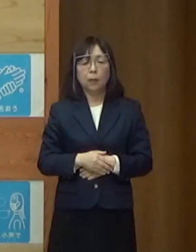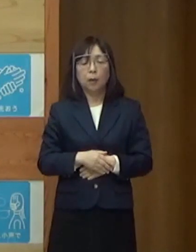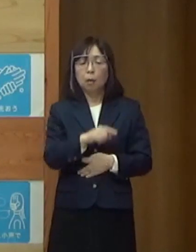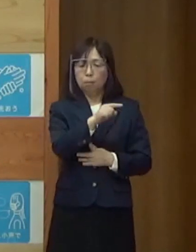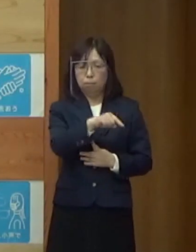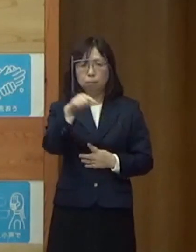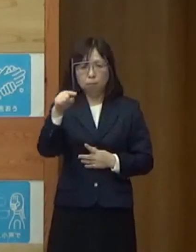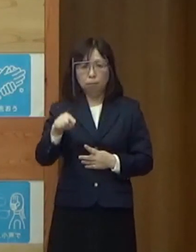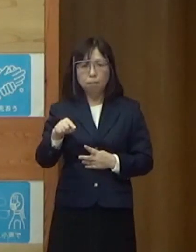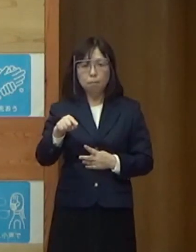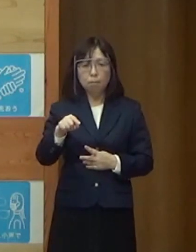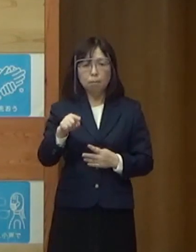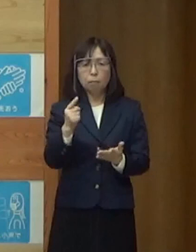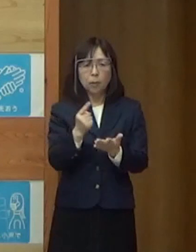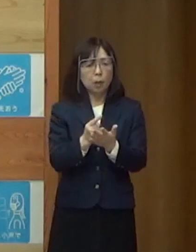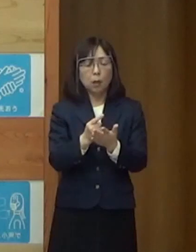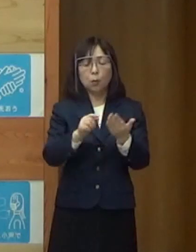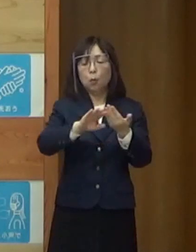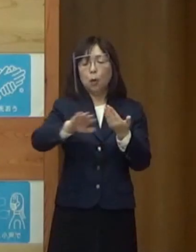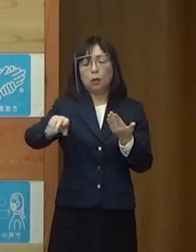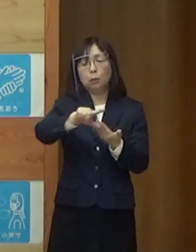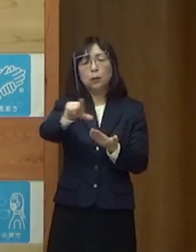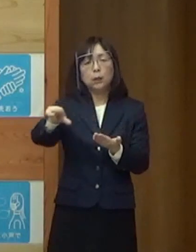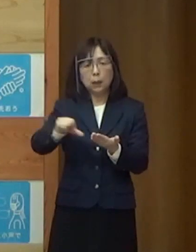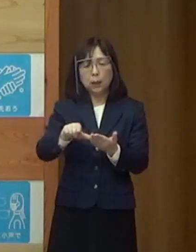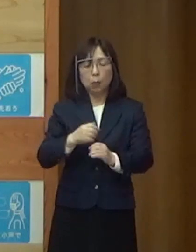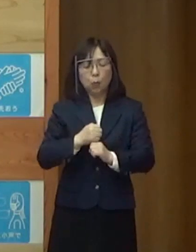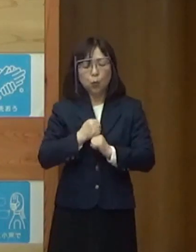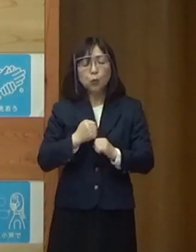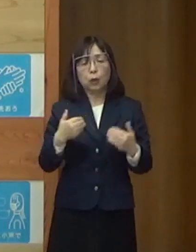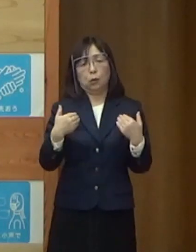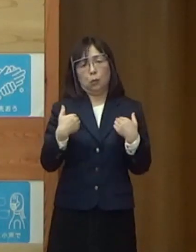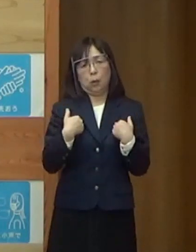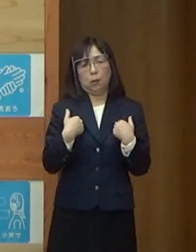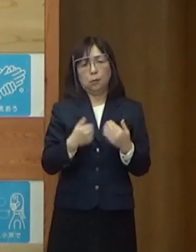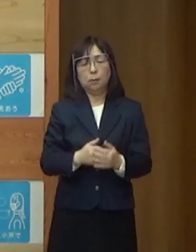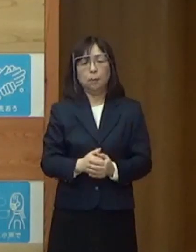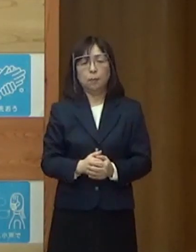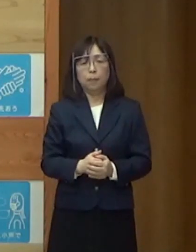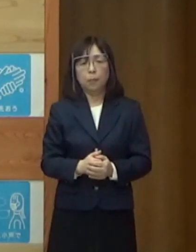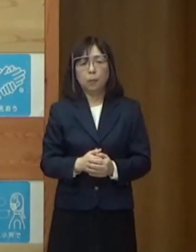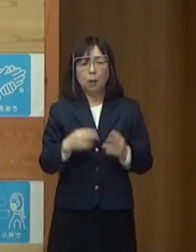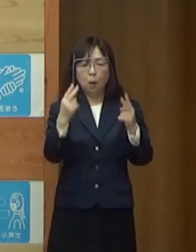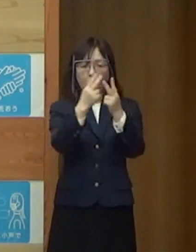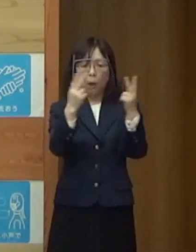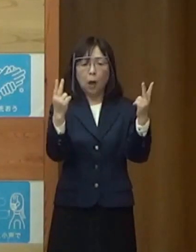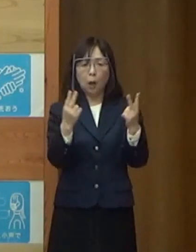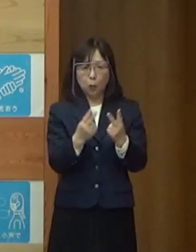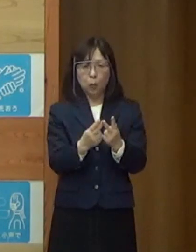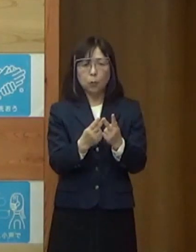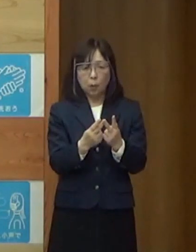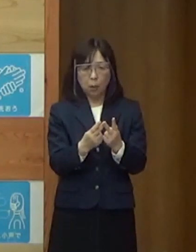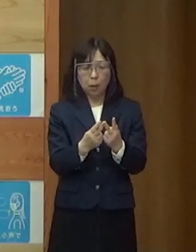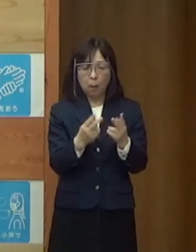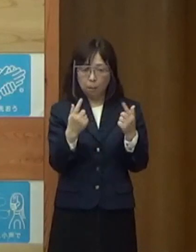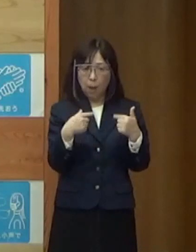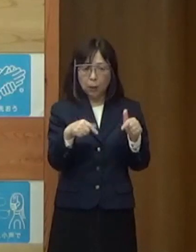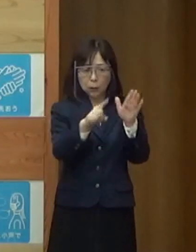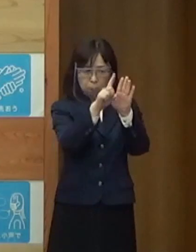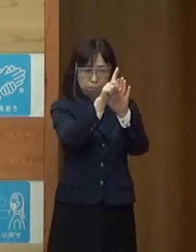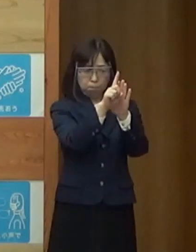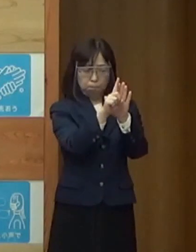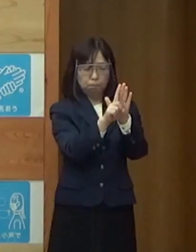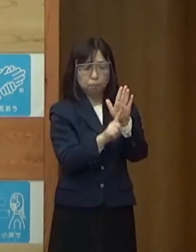市、札幌市のみならず他の地域においても注意が必要であります。本道では気温が日ごとに低下